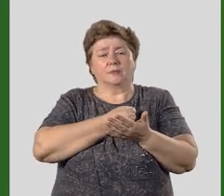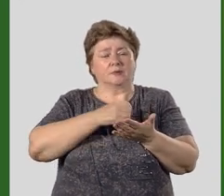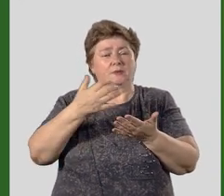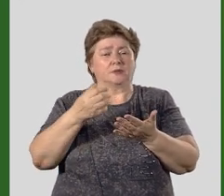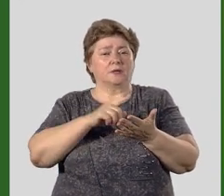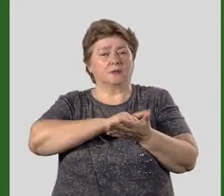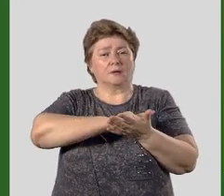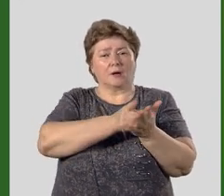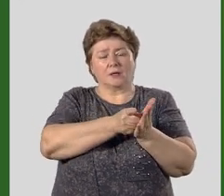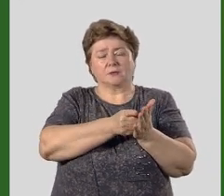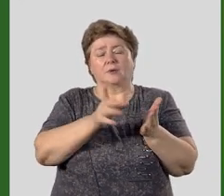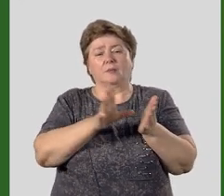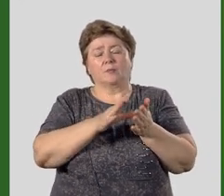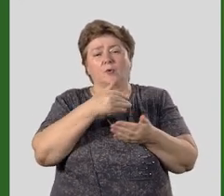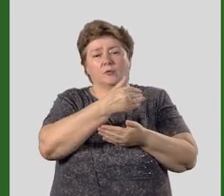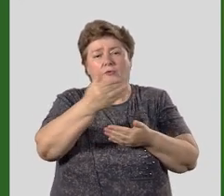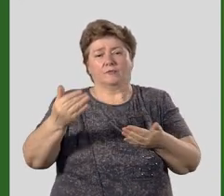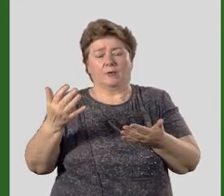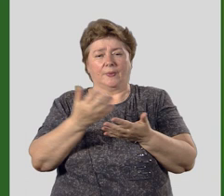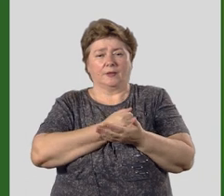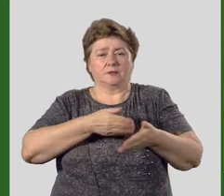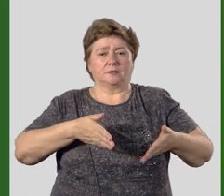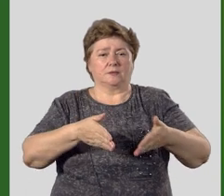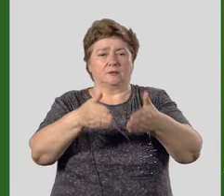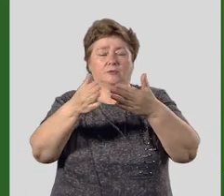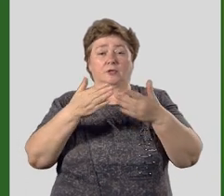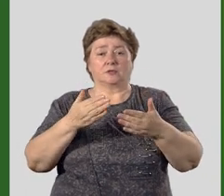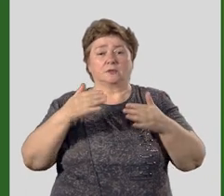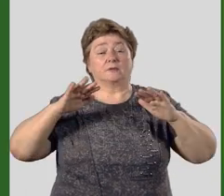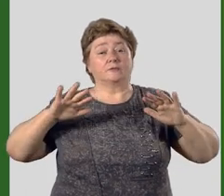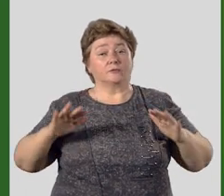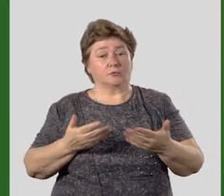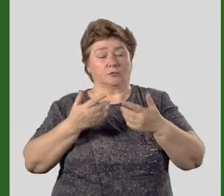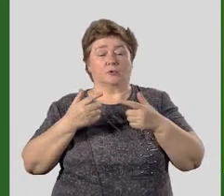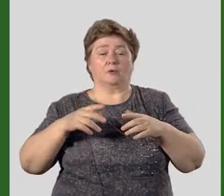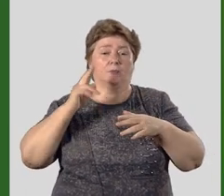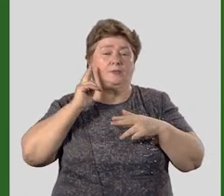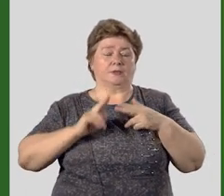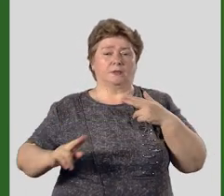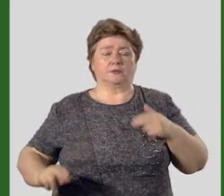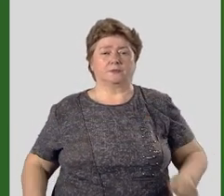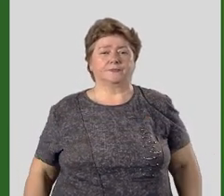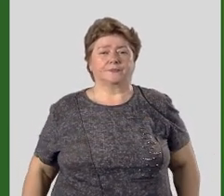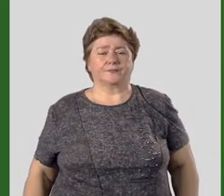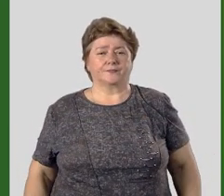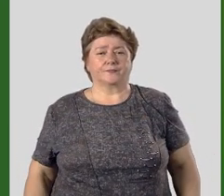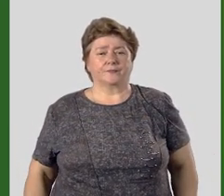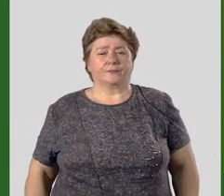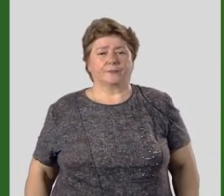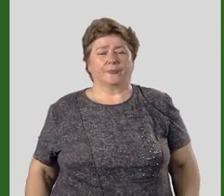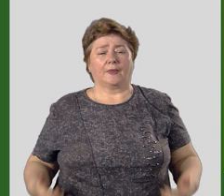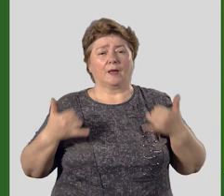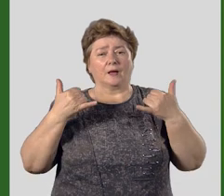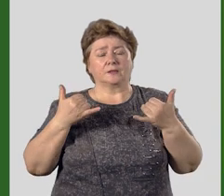определять азимут помогут вам найти дорогу, если вы вдруг заблудились.